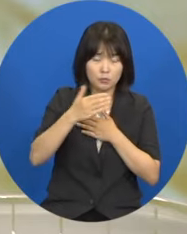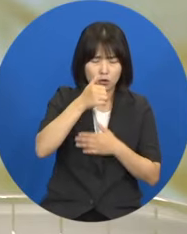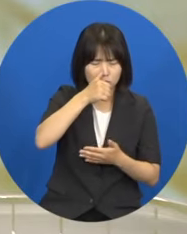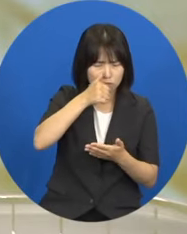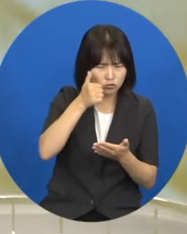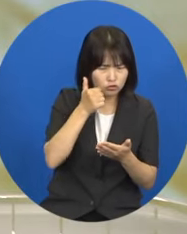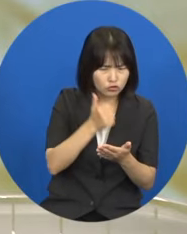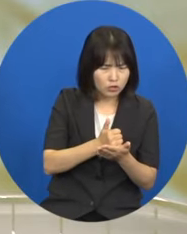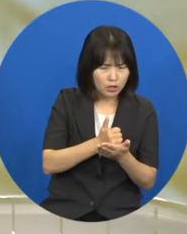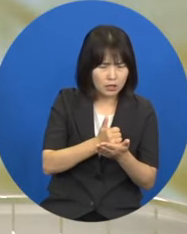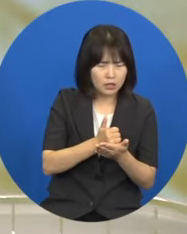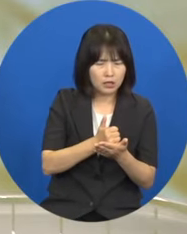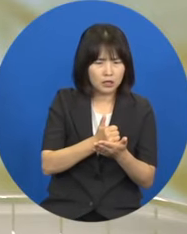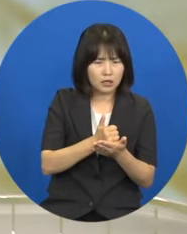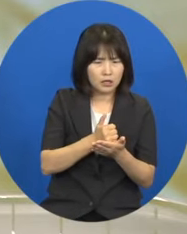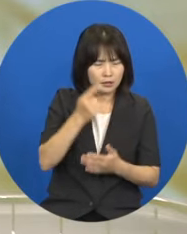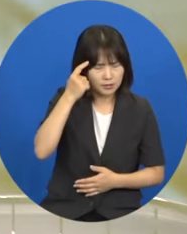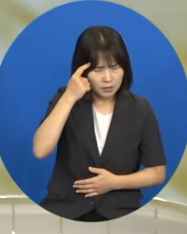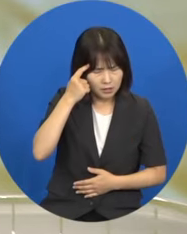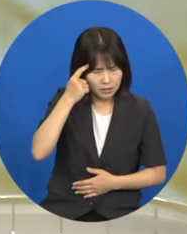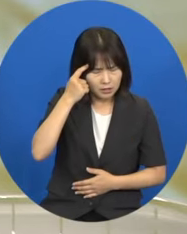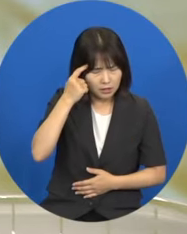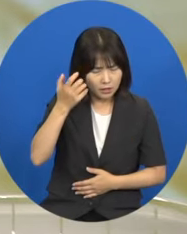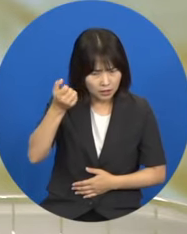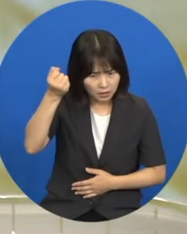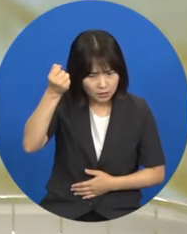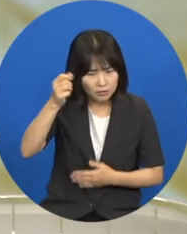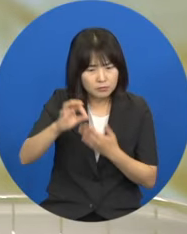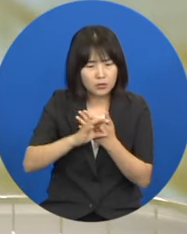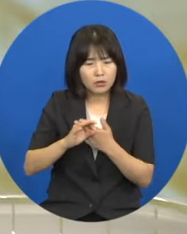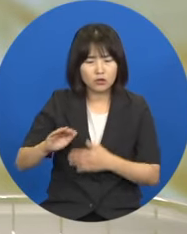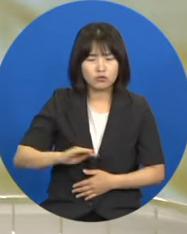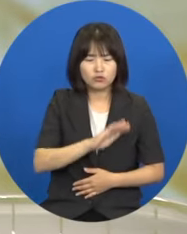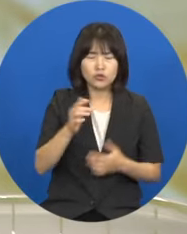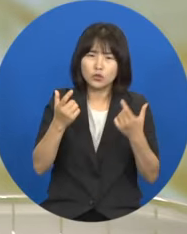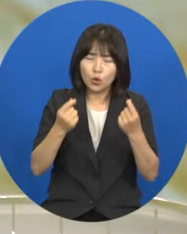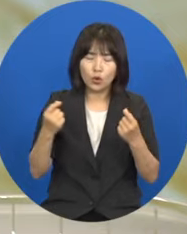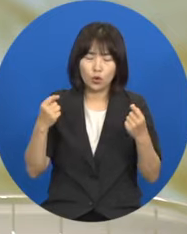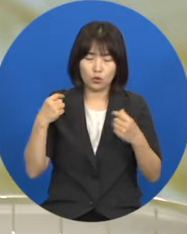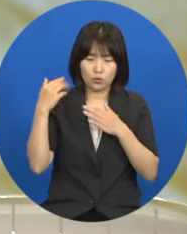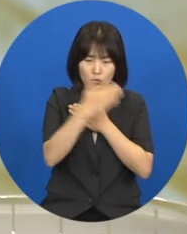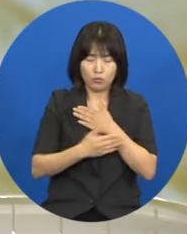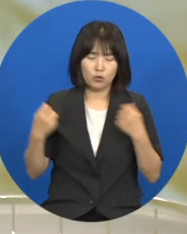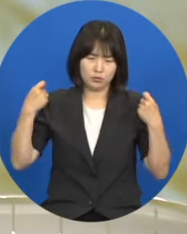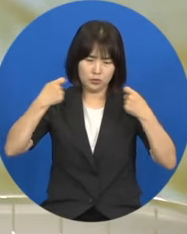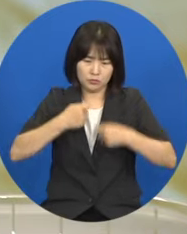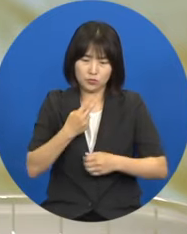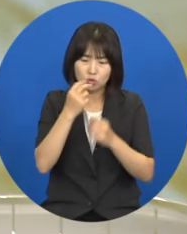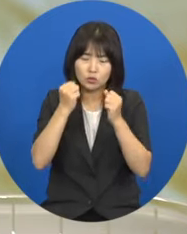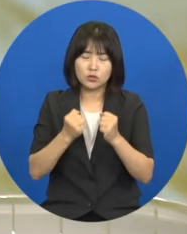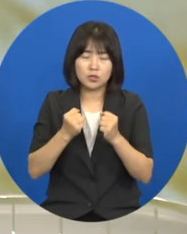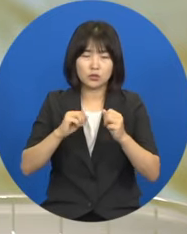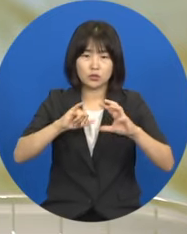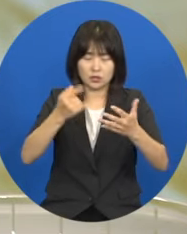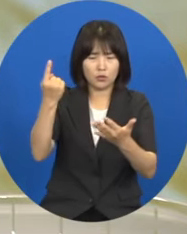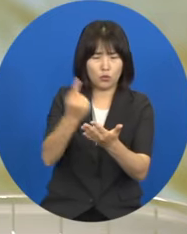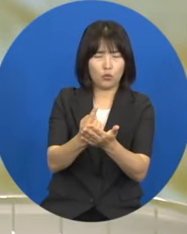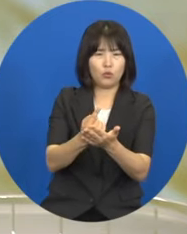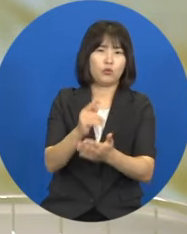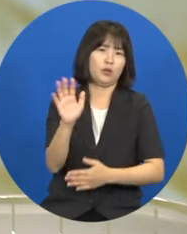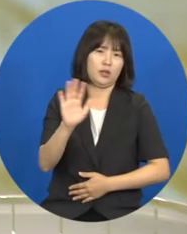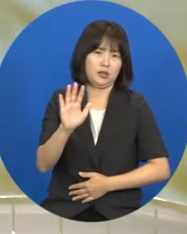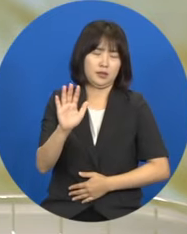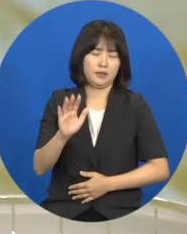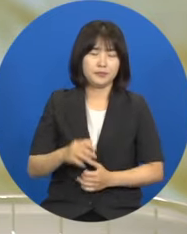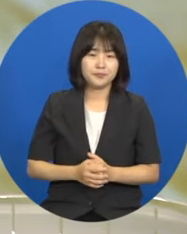죄악시하고 무용지물로 생각하셨다면 우리와 같은 몸을 입은 존재로 이 세상에 오시지도 않았을 것입니다.